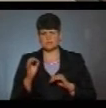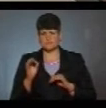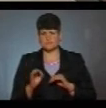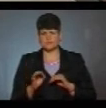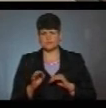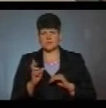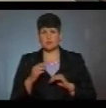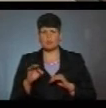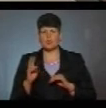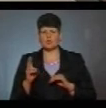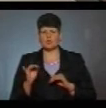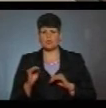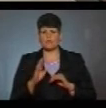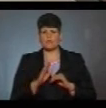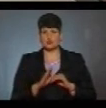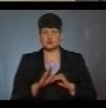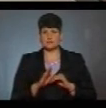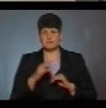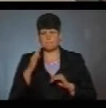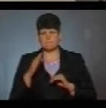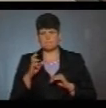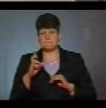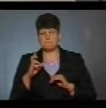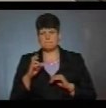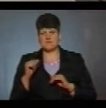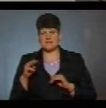9,4%. Бойко Володимир, «Батьківщина»